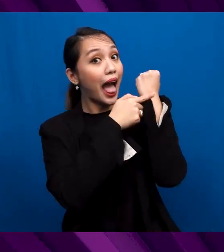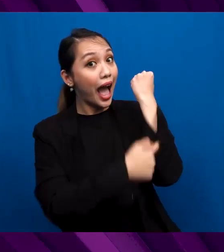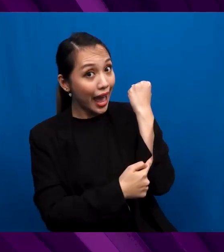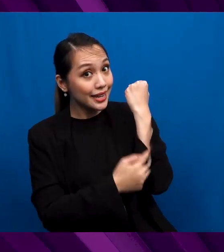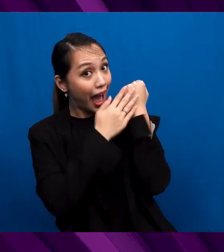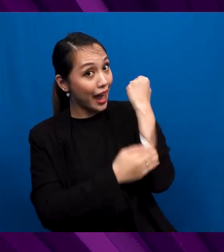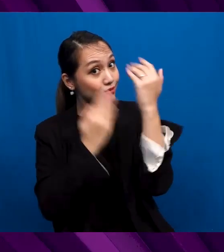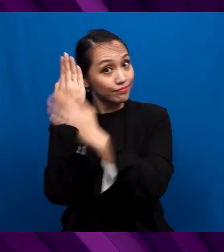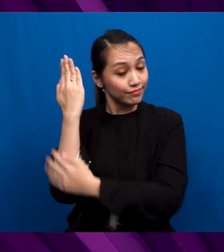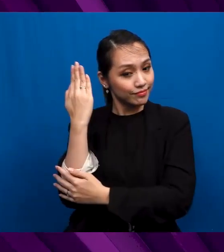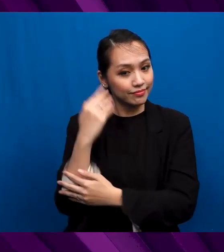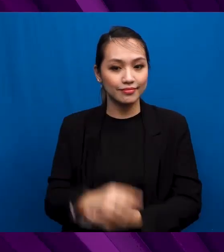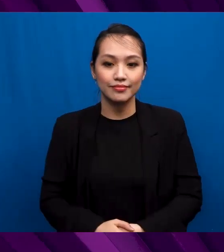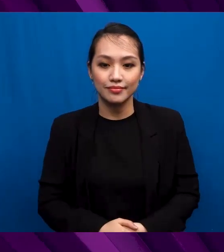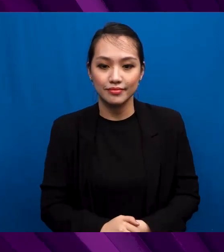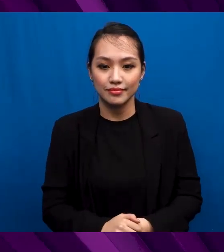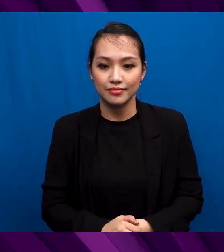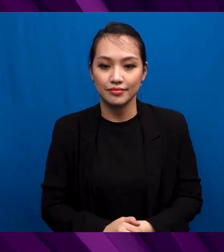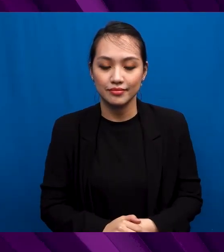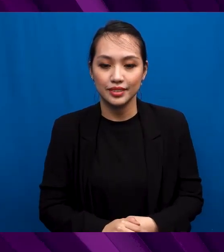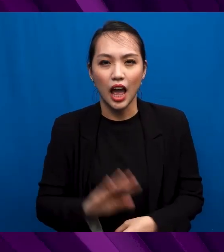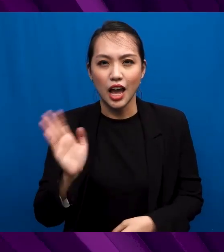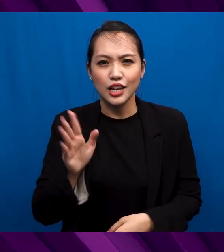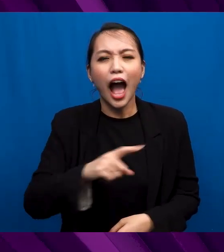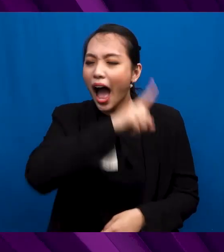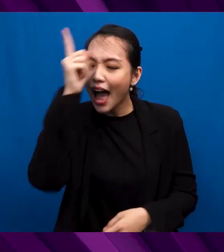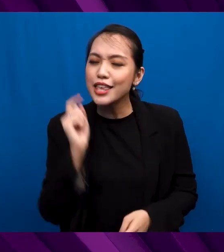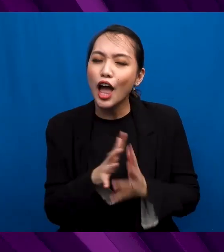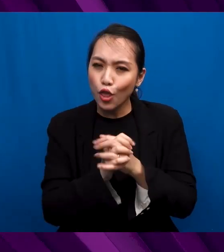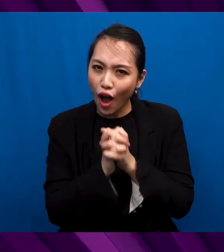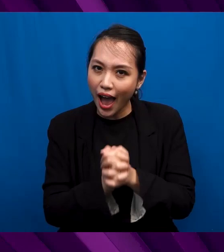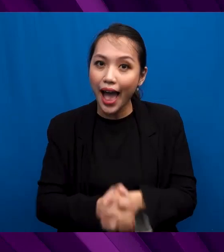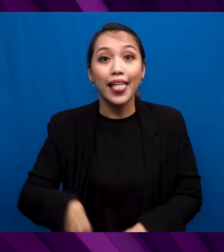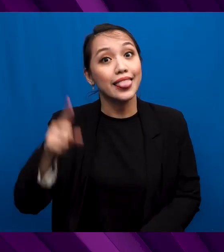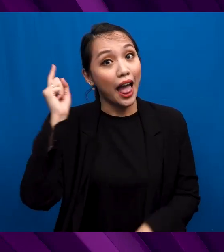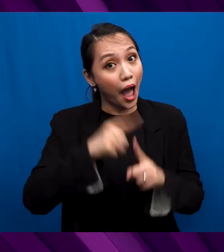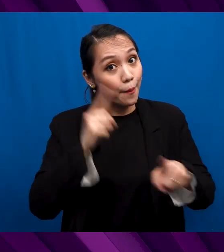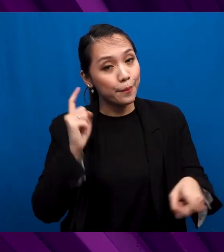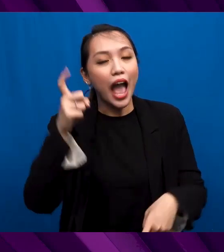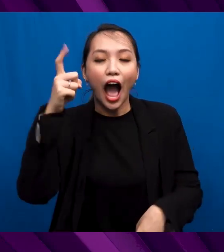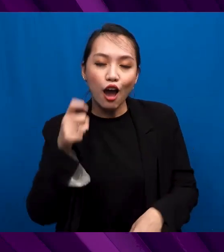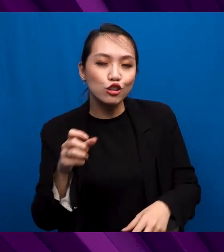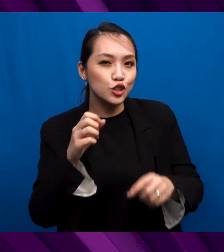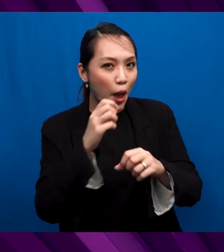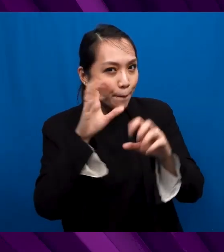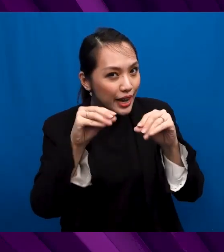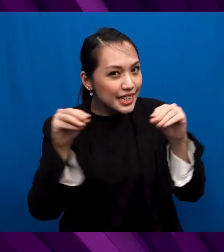usaha tangan, doa kita itu sembarangan. Karena itu suku Yehuda juga terkenal sebagai suku yang